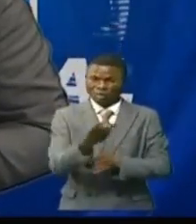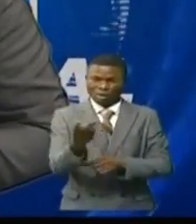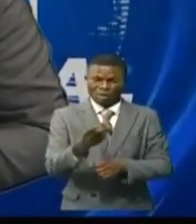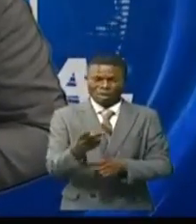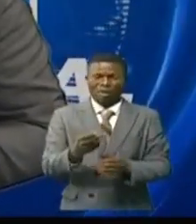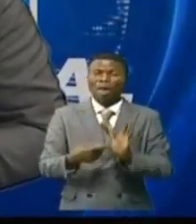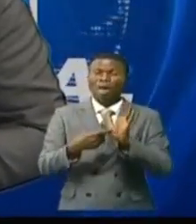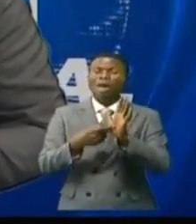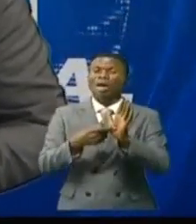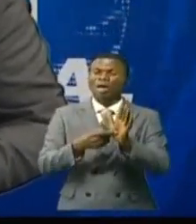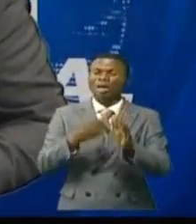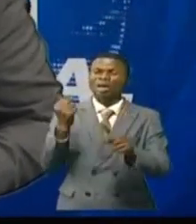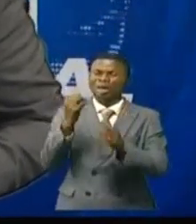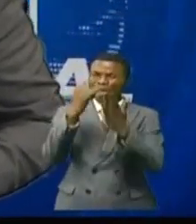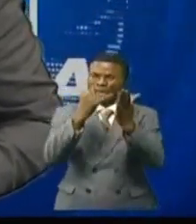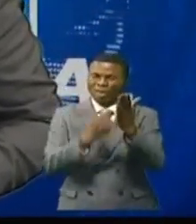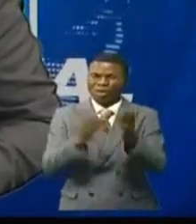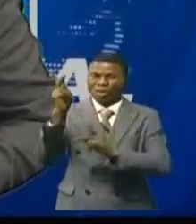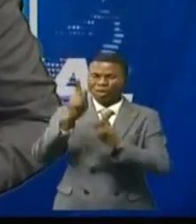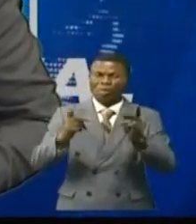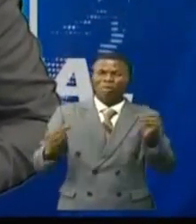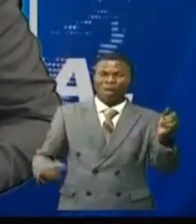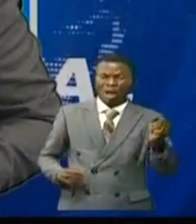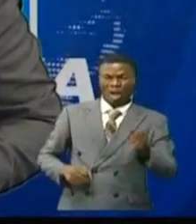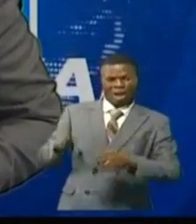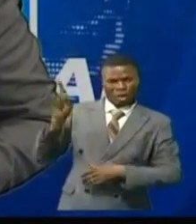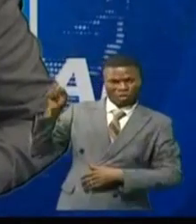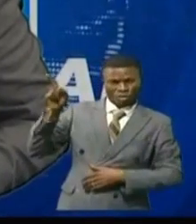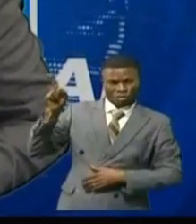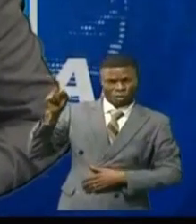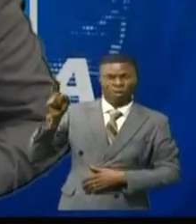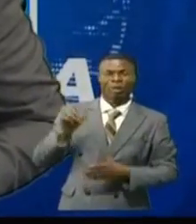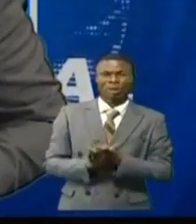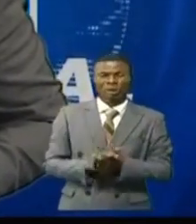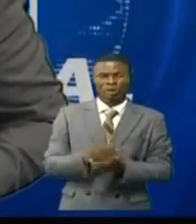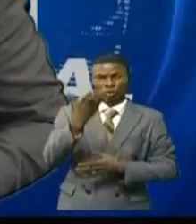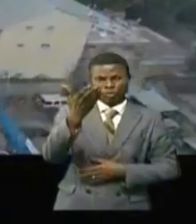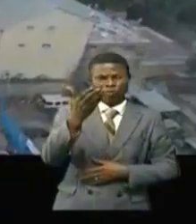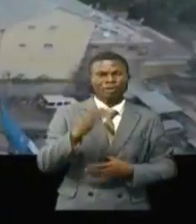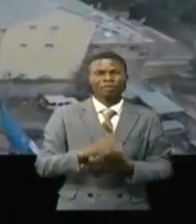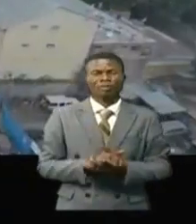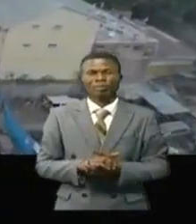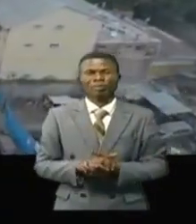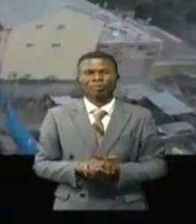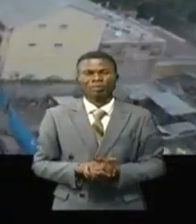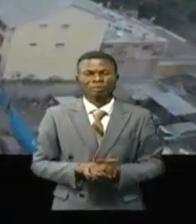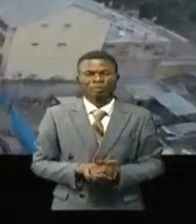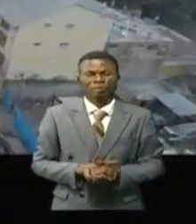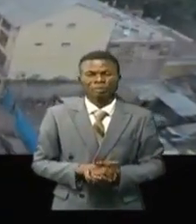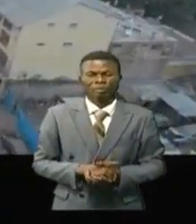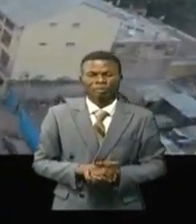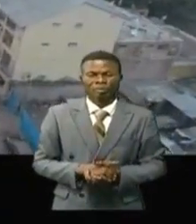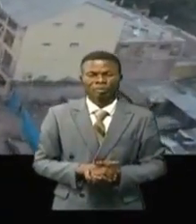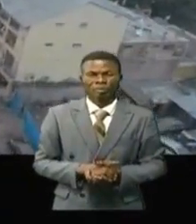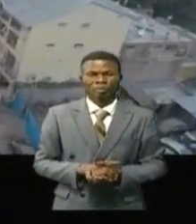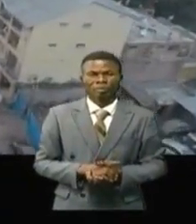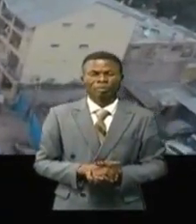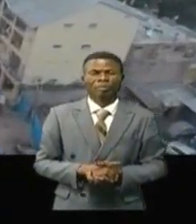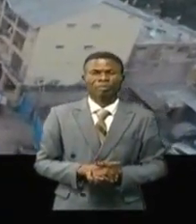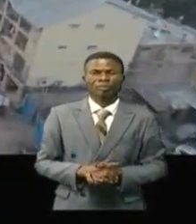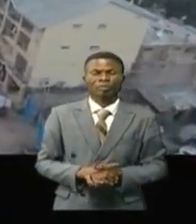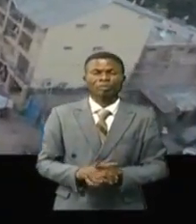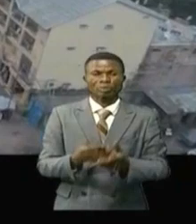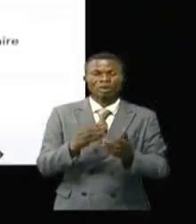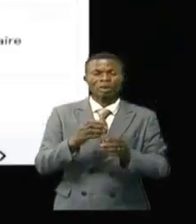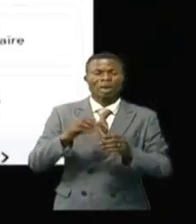fait ses preuves dans l'identification de la population sous d'autres essieux, comme en Angola. Sandra Nyang. Le dernier citoyen congolais à avoir une